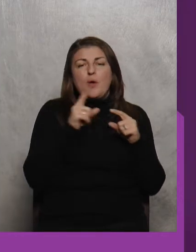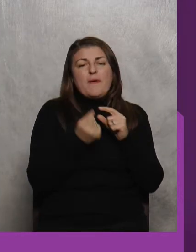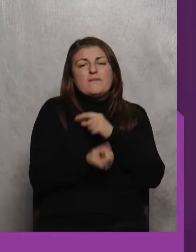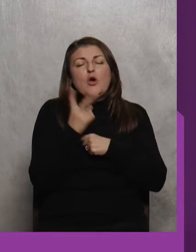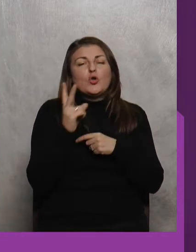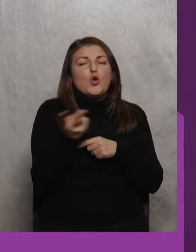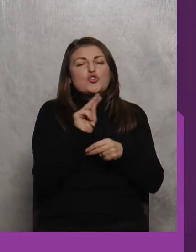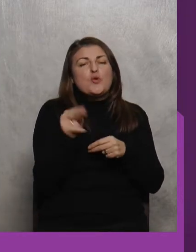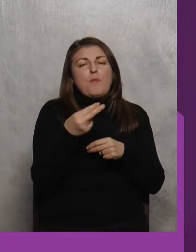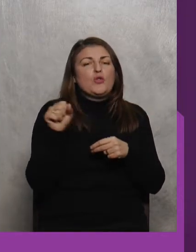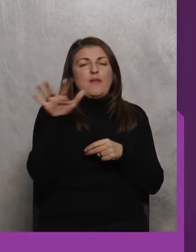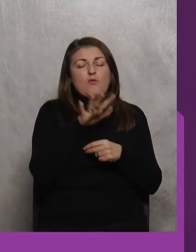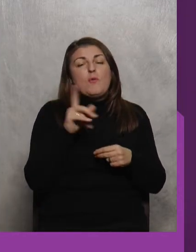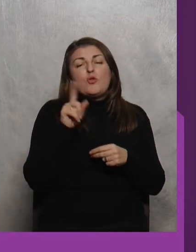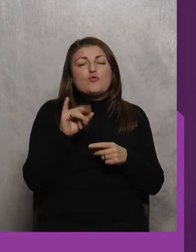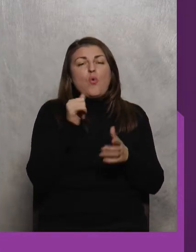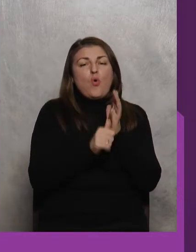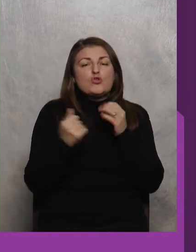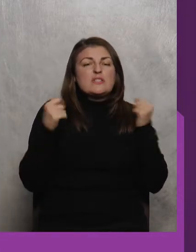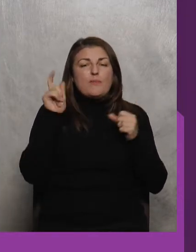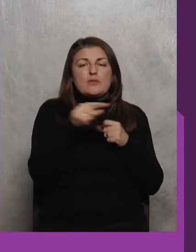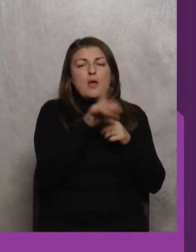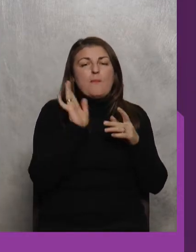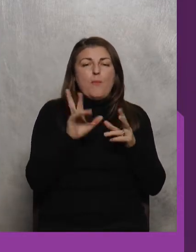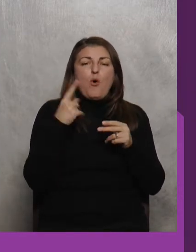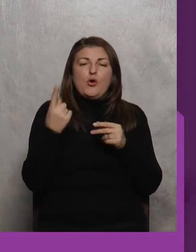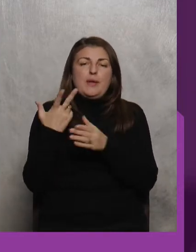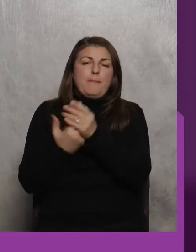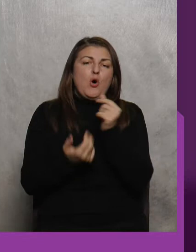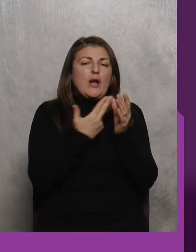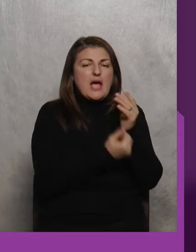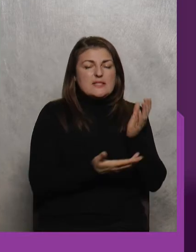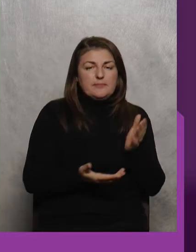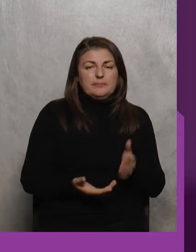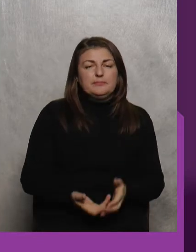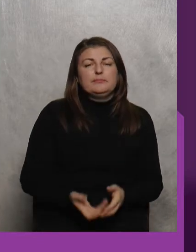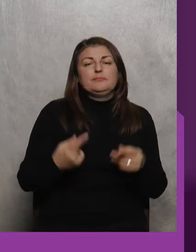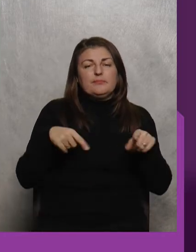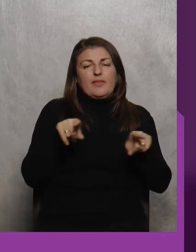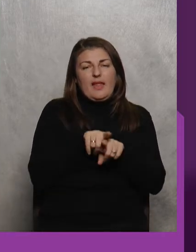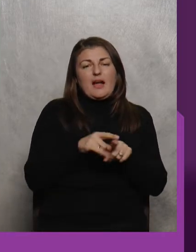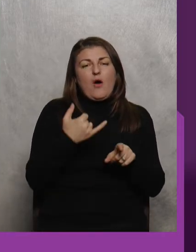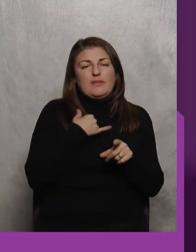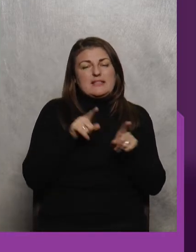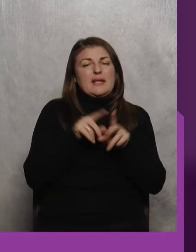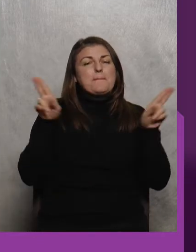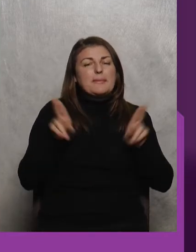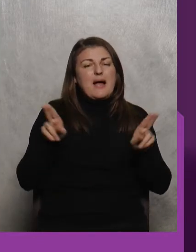виявити, хто чемпіон Європи. Тому що у кожного спортсмена буде тільки по одній поразці. Така в нас